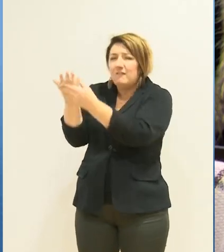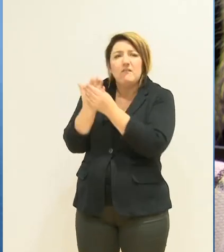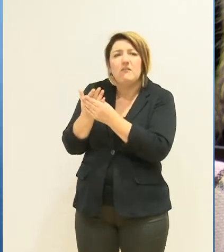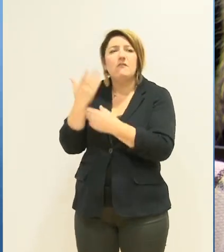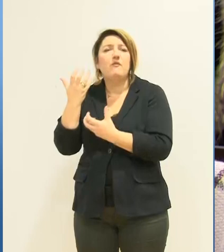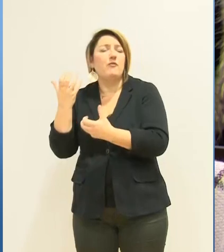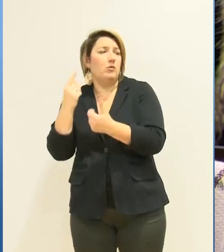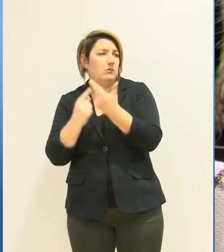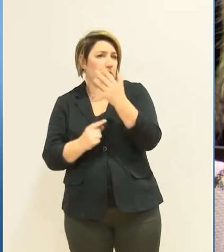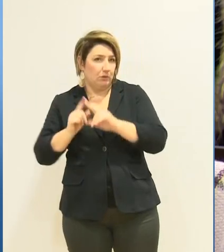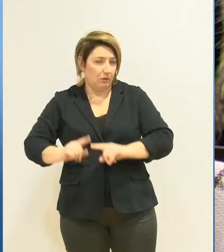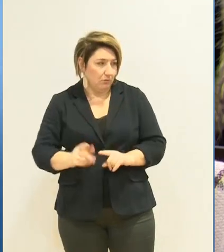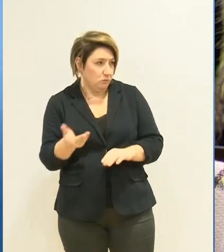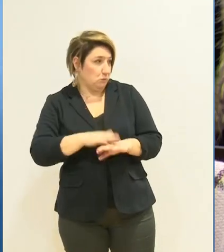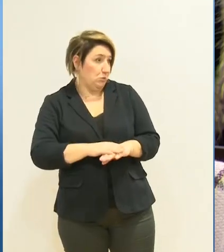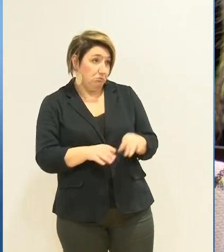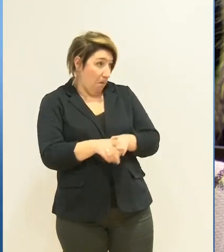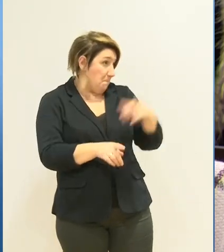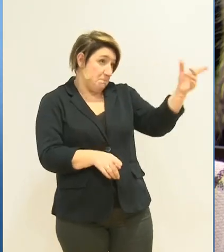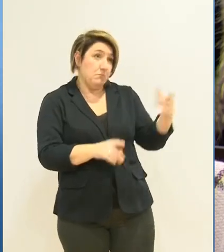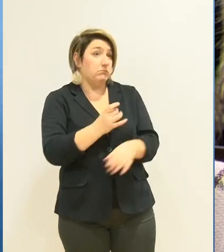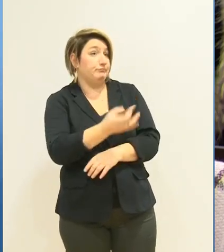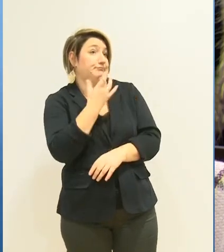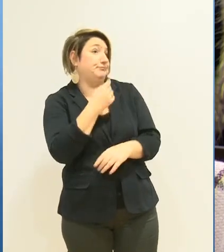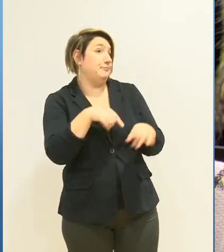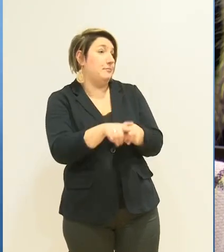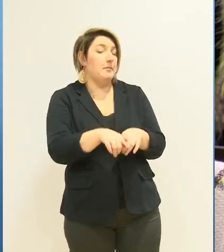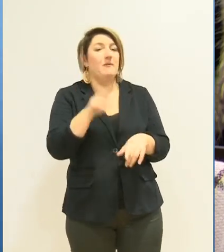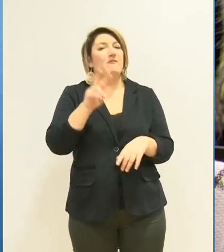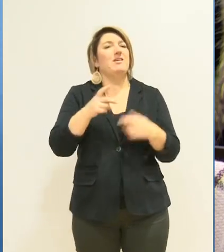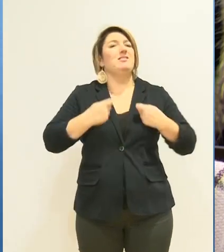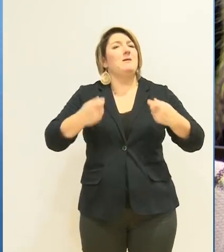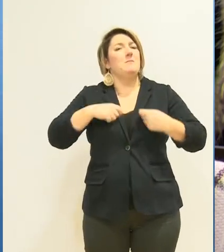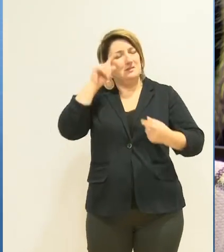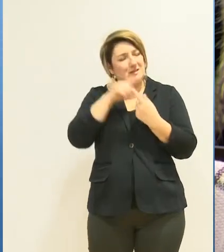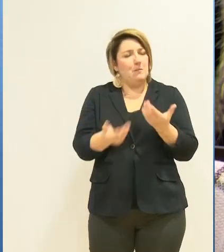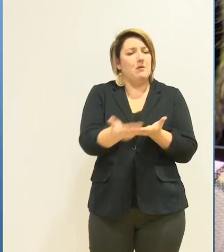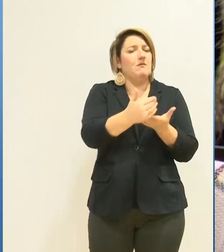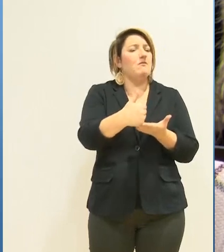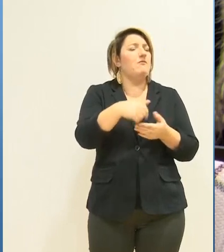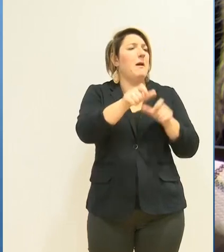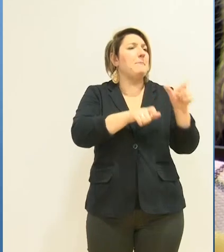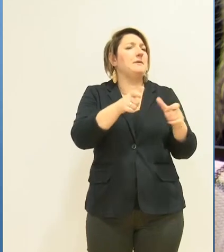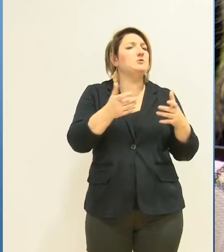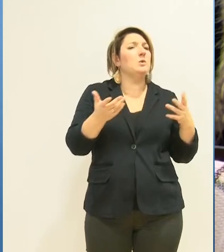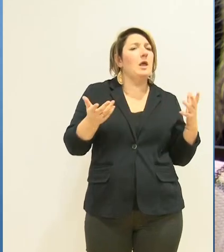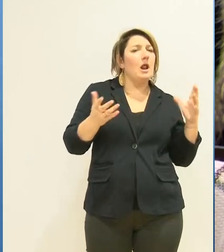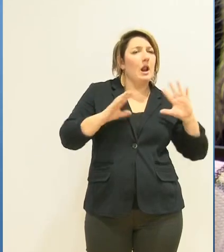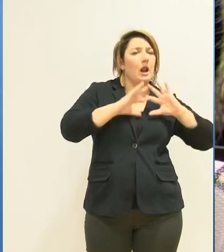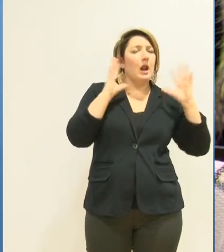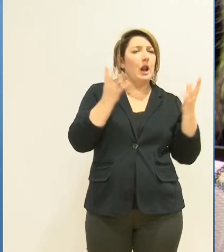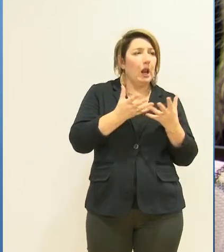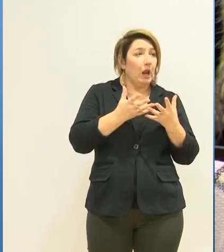configuration des dépenses communales les dépenses de fonctionnement concernant les frais de personnel deviennent de facto la variable d'ajustement quasiment